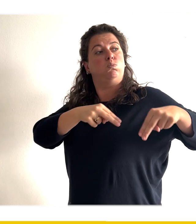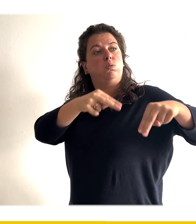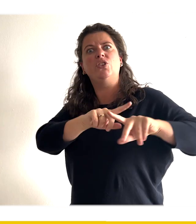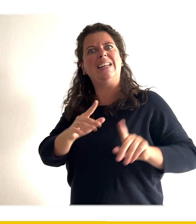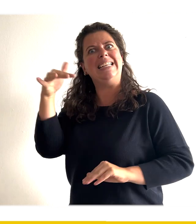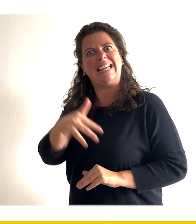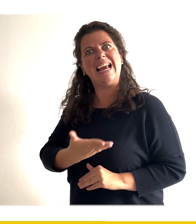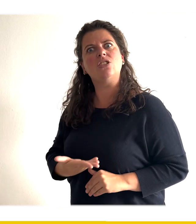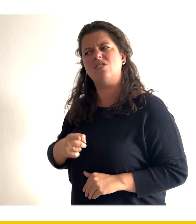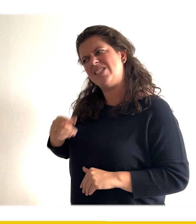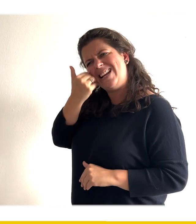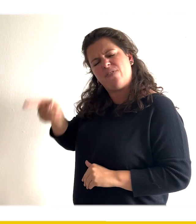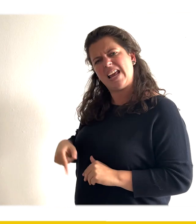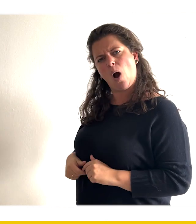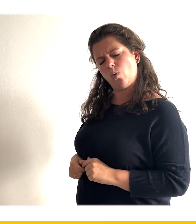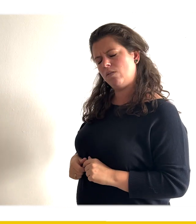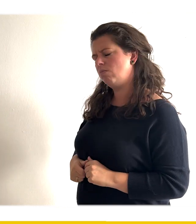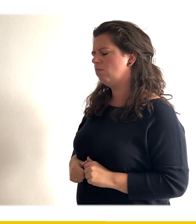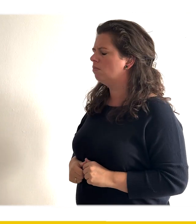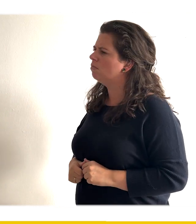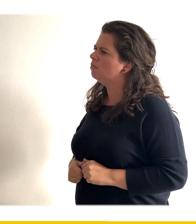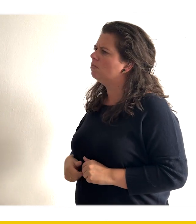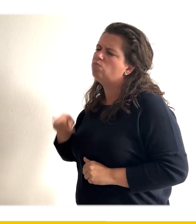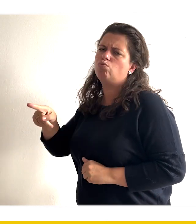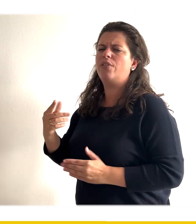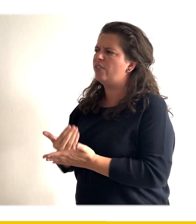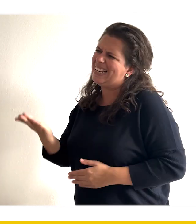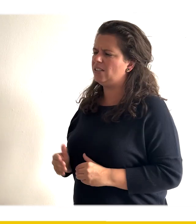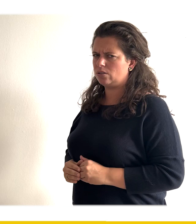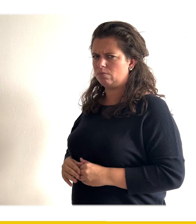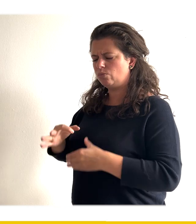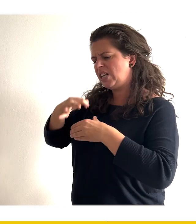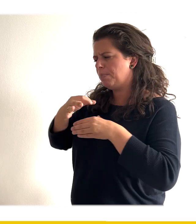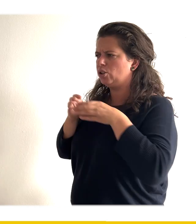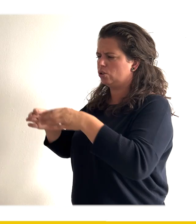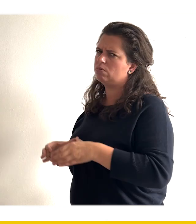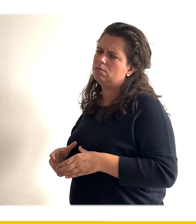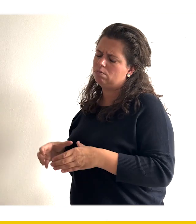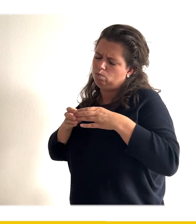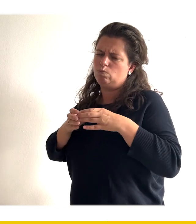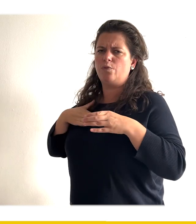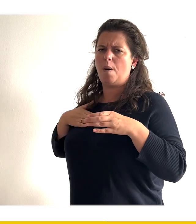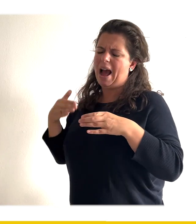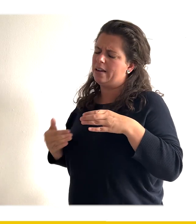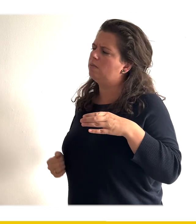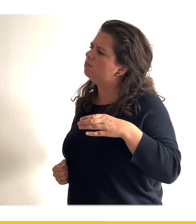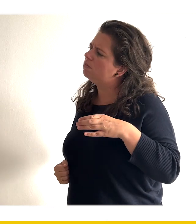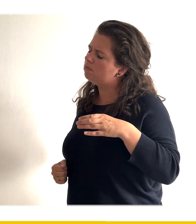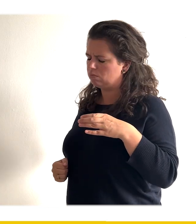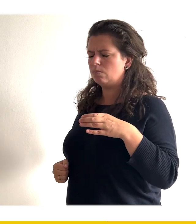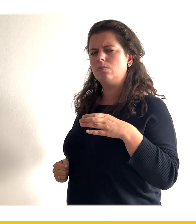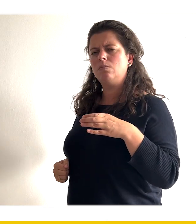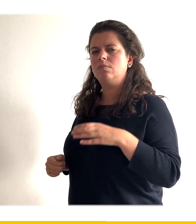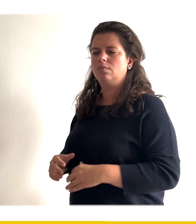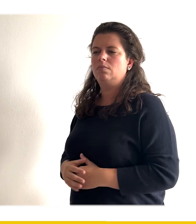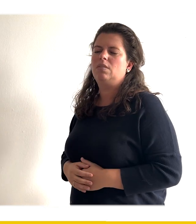dat vond ik echt helemaal niet lief van jou. Dus je hebt het helemaal niet verdiend om chipjes te krijgen. Ze zijn lekker voor mij. Ja, misschien was ik